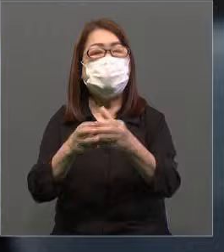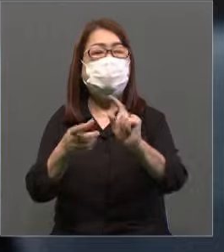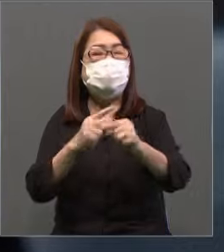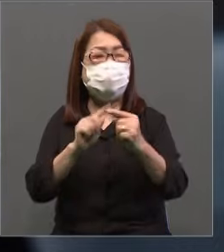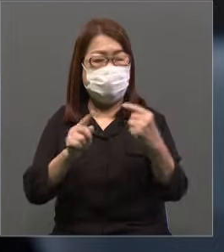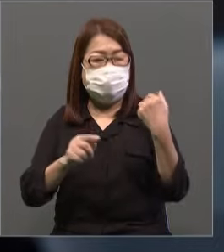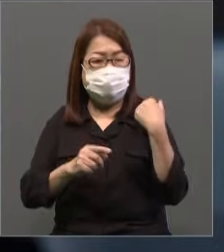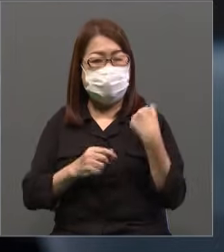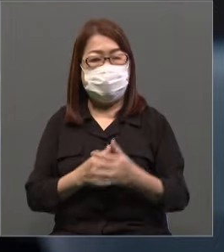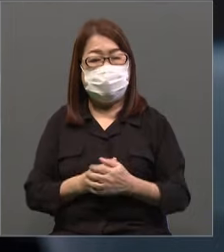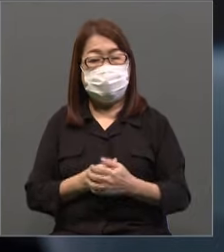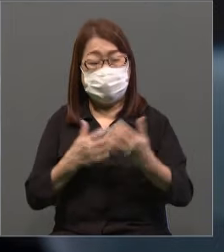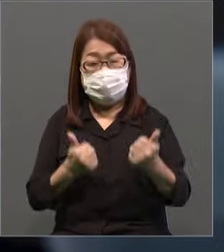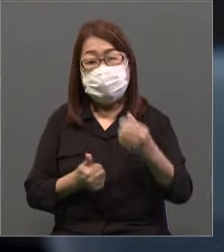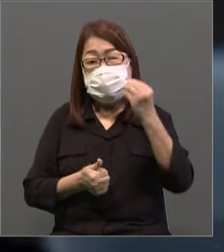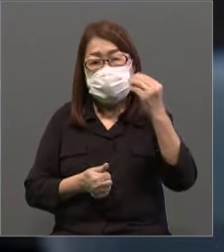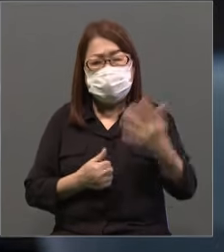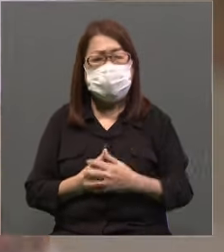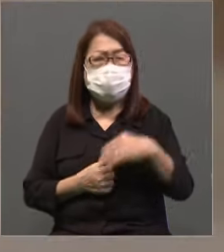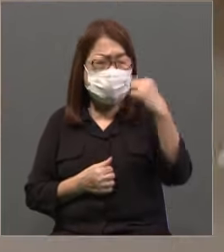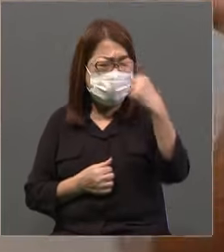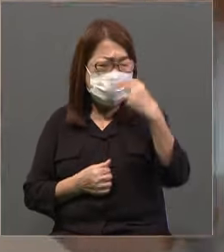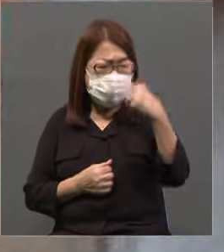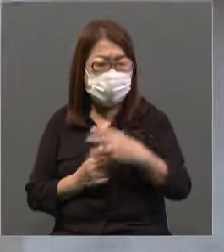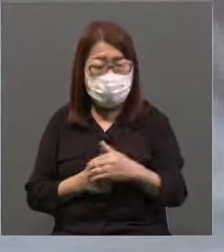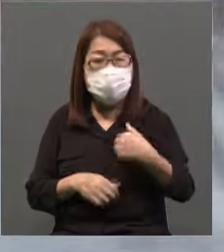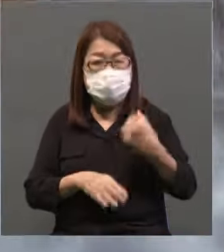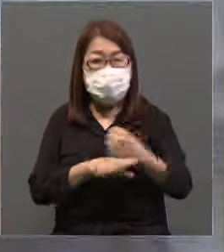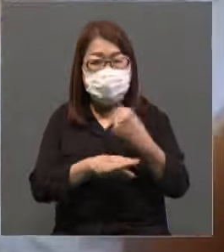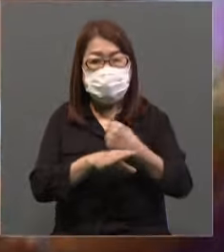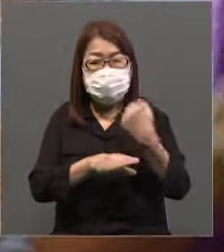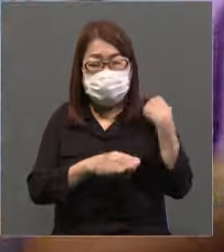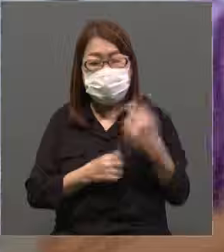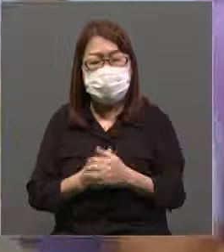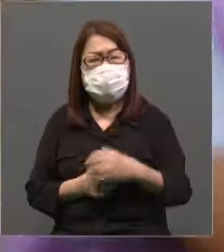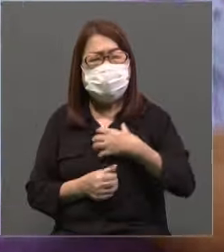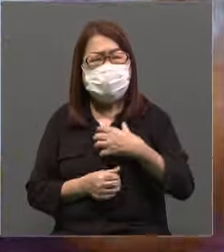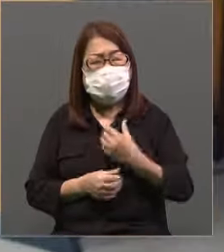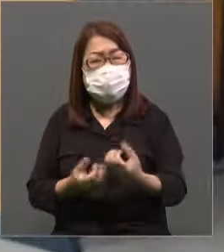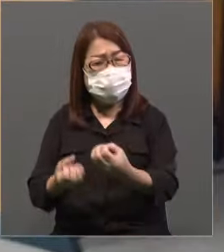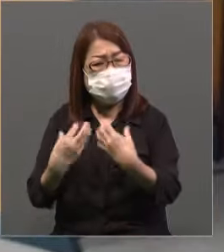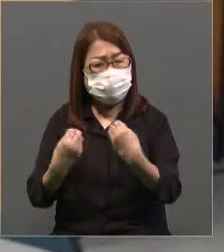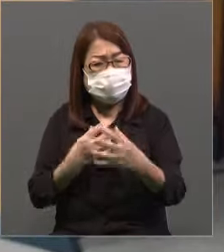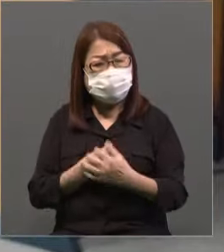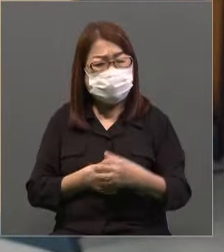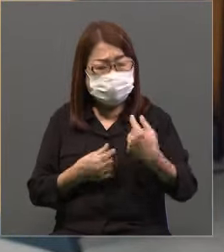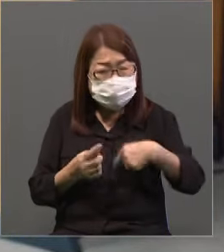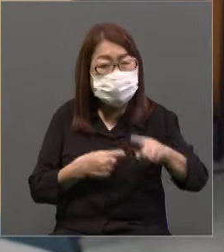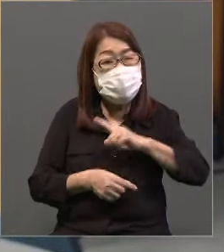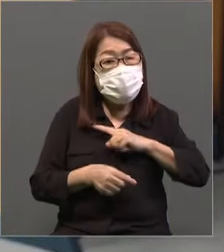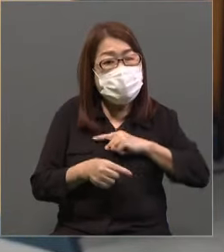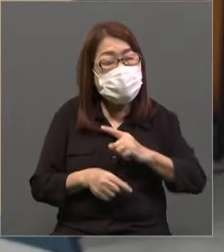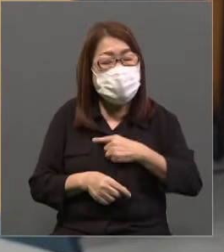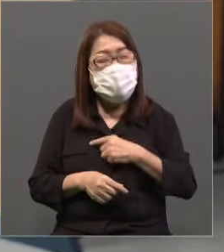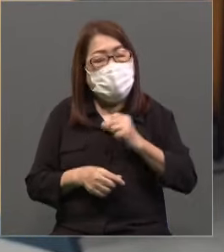คือเขาหนึ่งกลับบ้านไปเขาจะร้องทบทวนที่คุณครูสอนนะคะเหมือนแบบวันนี้คุณครูสอนท่อนนี้นะเขาก็จะไปแอบร้องเองบ้าง